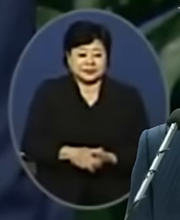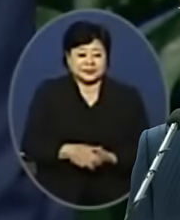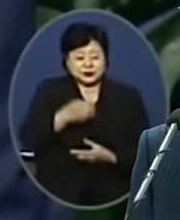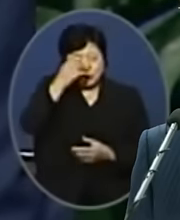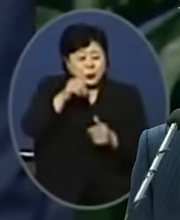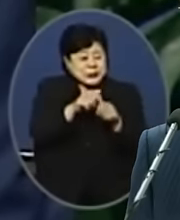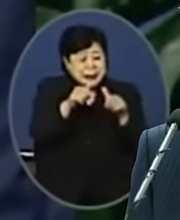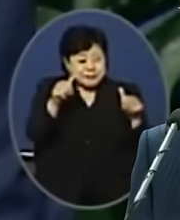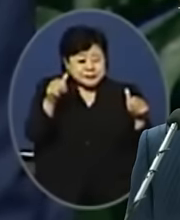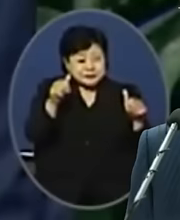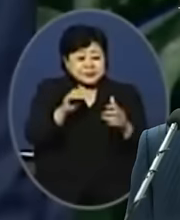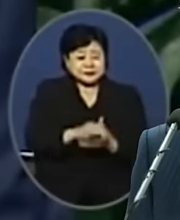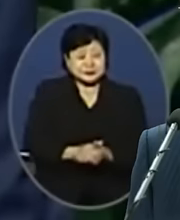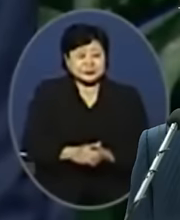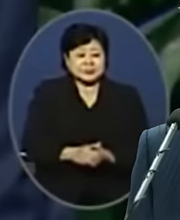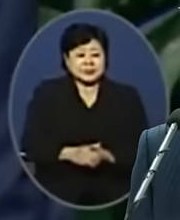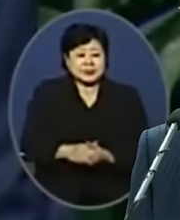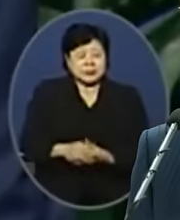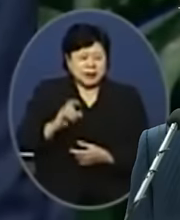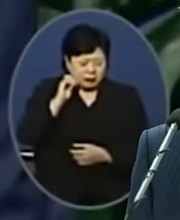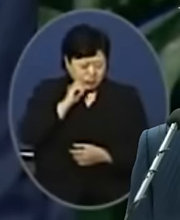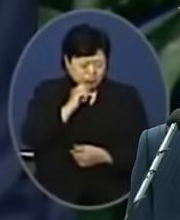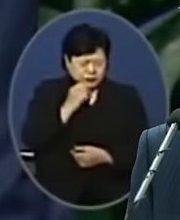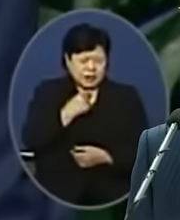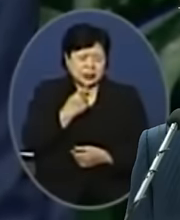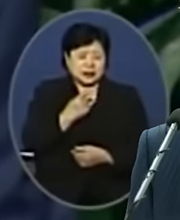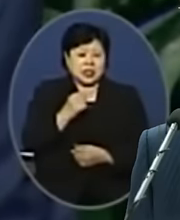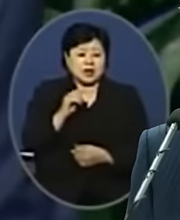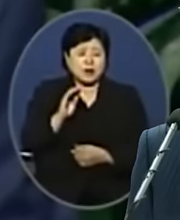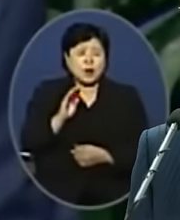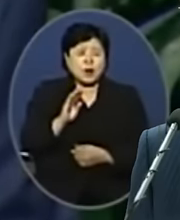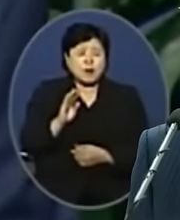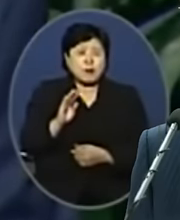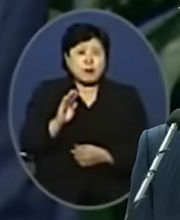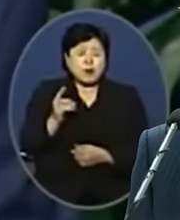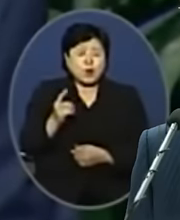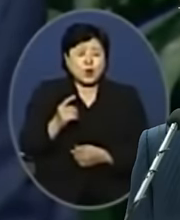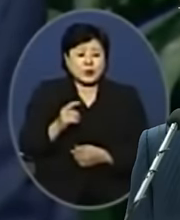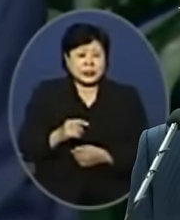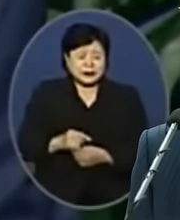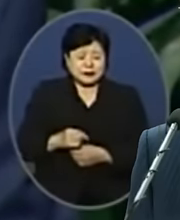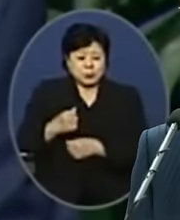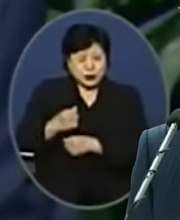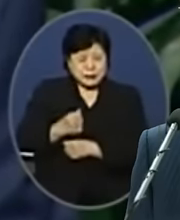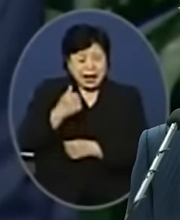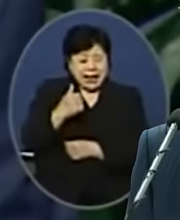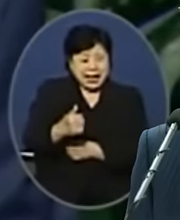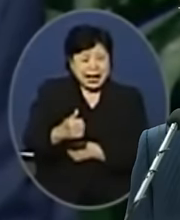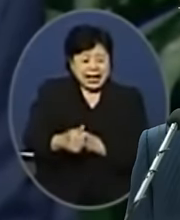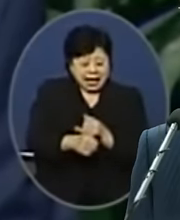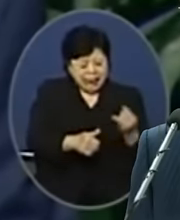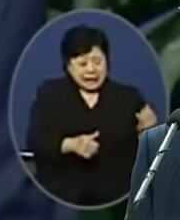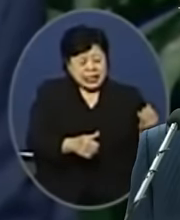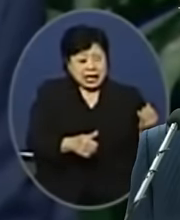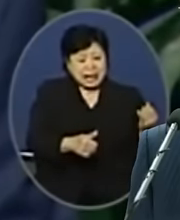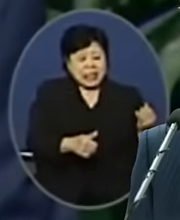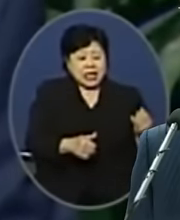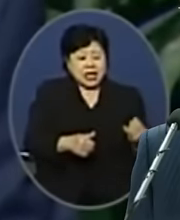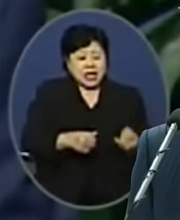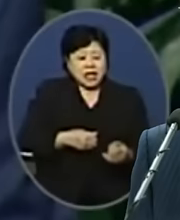요셉의 시련이 다가왔습니다. 보디발의 아내가 요셉에게 마음이